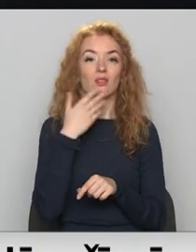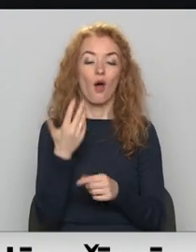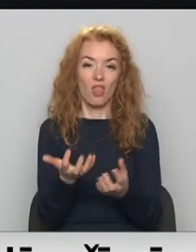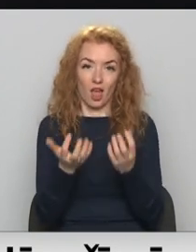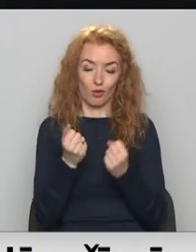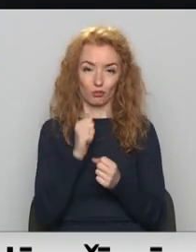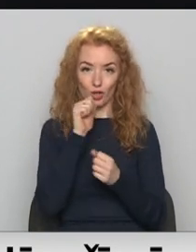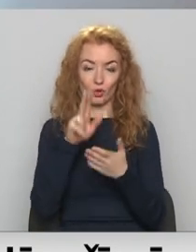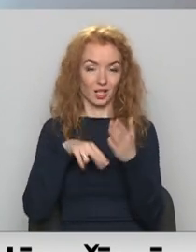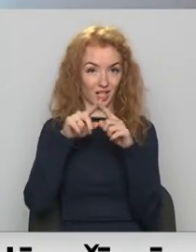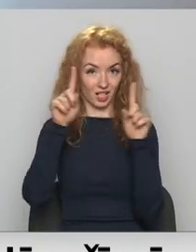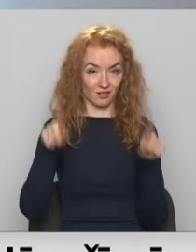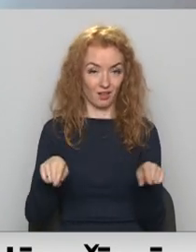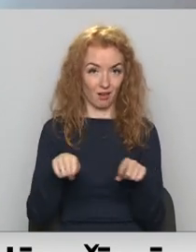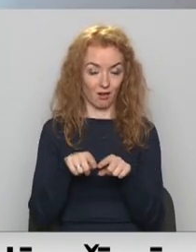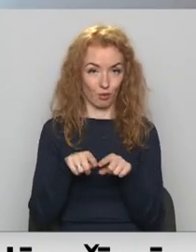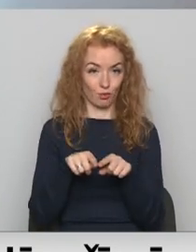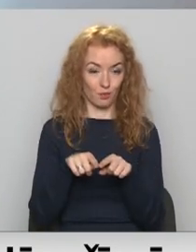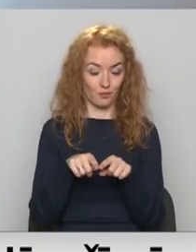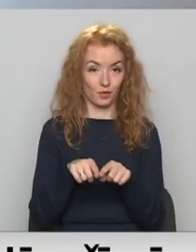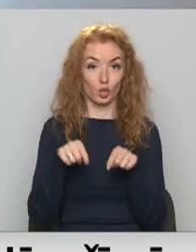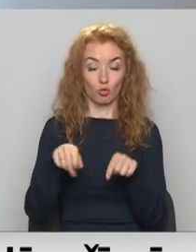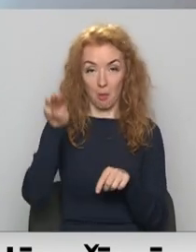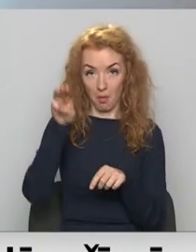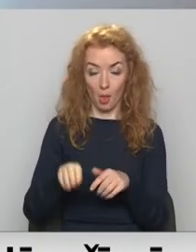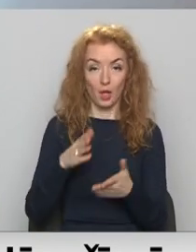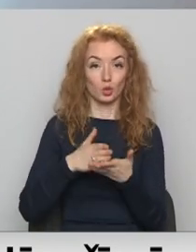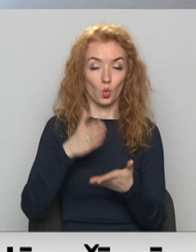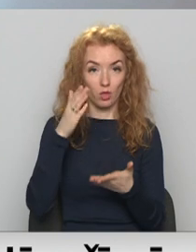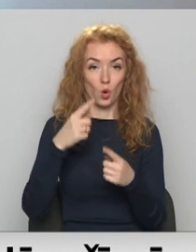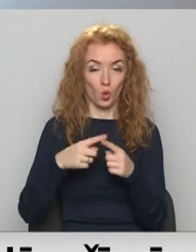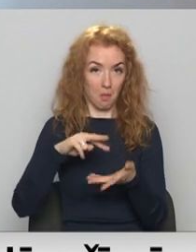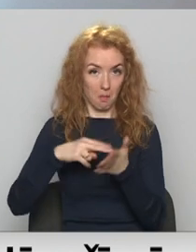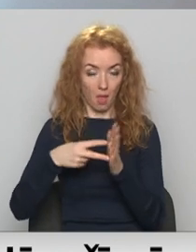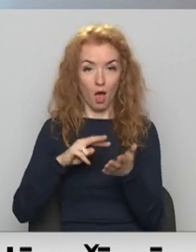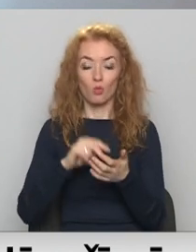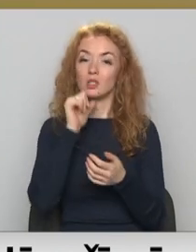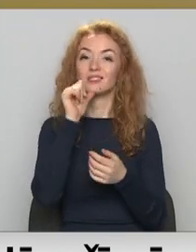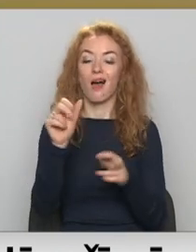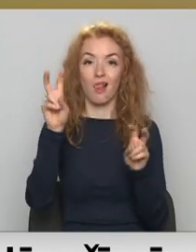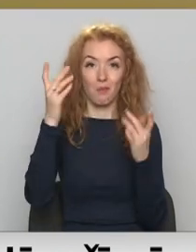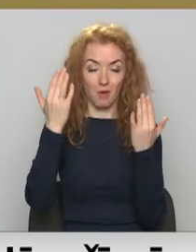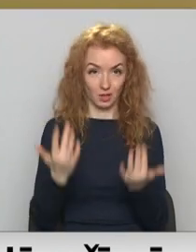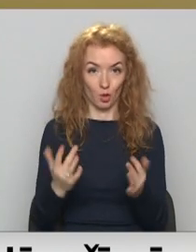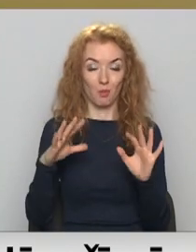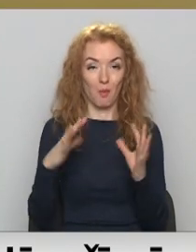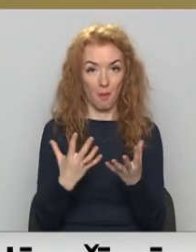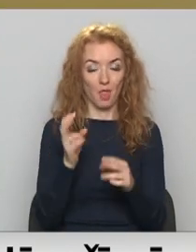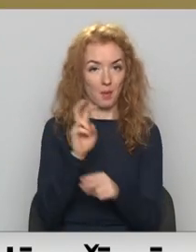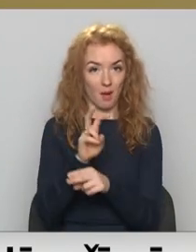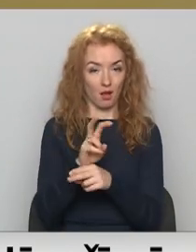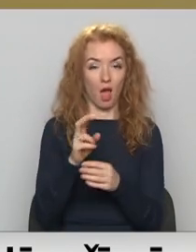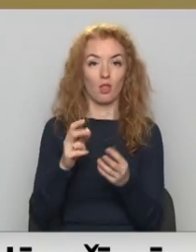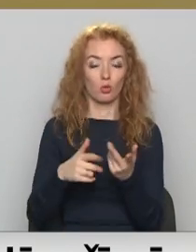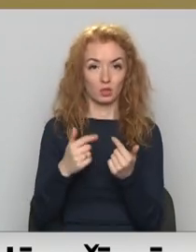zaļo sertifikātu. Sandra atzīst, ka šo mēnesi notiek un ir plānoti tā saucamie zaļie pasākumi. Tomēr apmeklētāju skaits